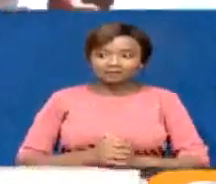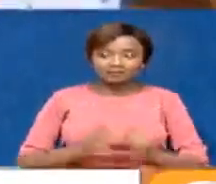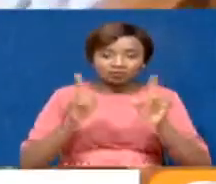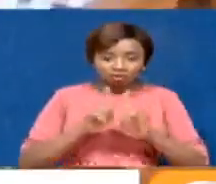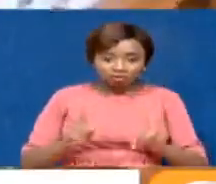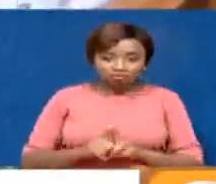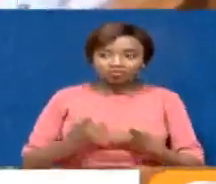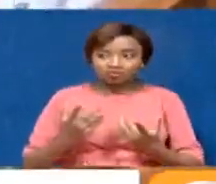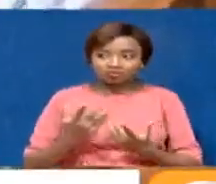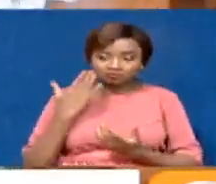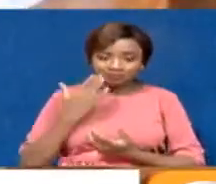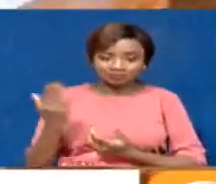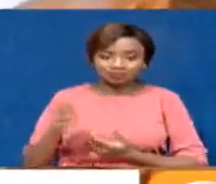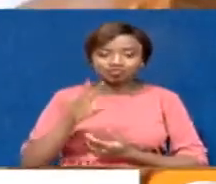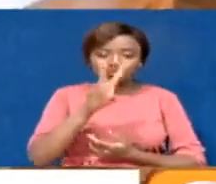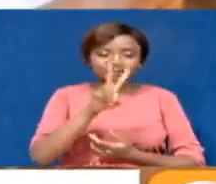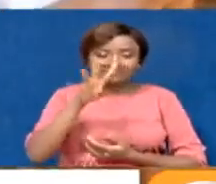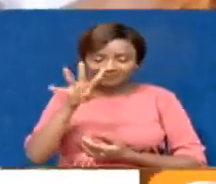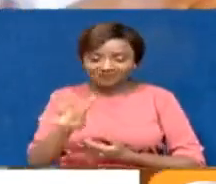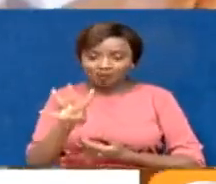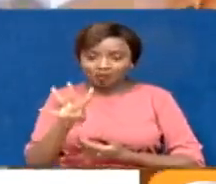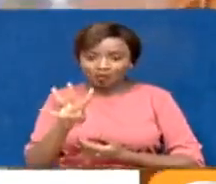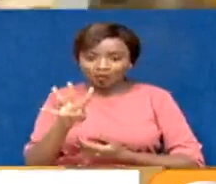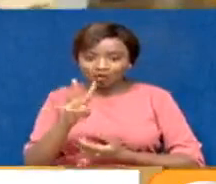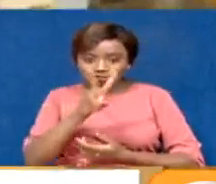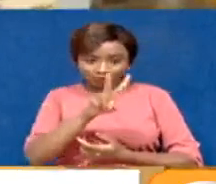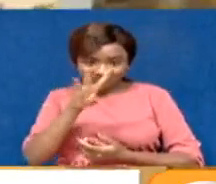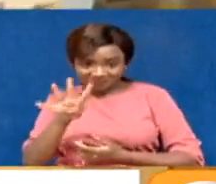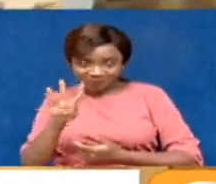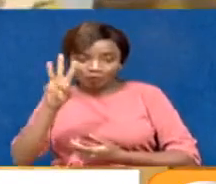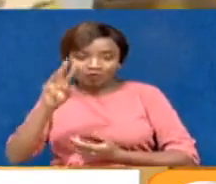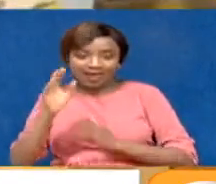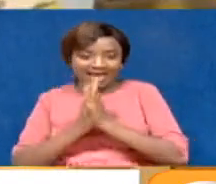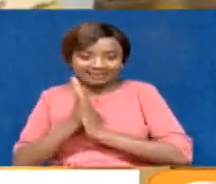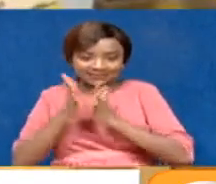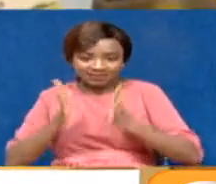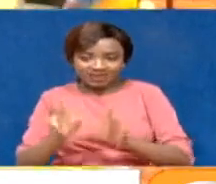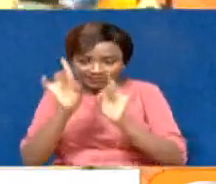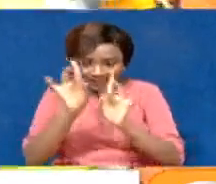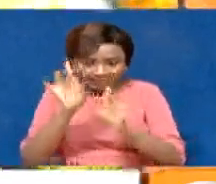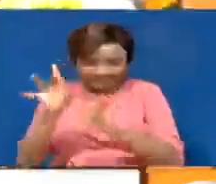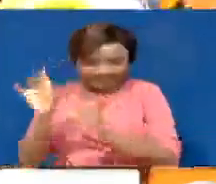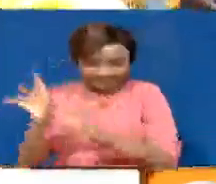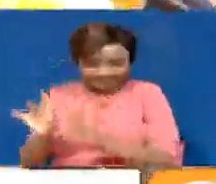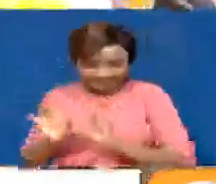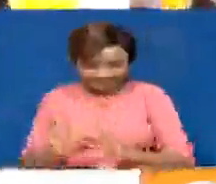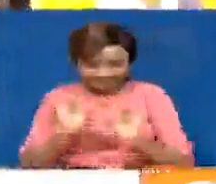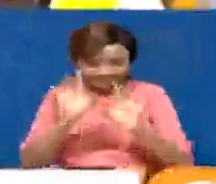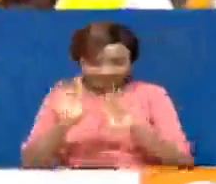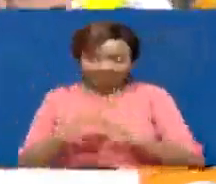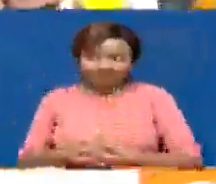kura kiliwaondoa wawakilishi wodi 24 kati ya 27 waliohudumu kwenye bunge la kaunti ya Nandi walio mrengo wa